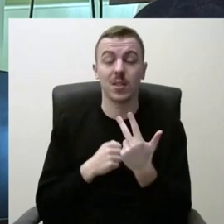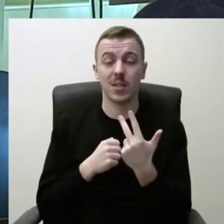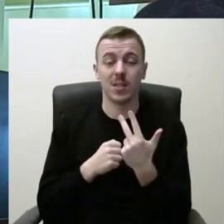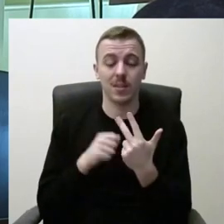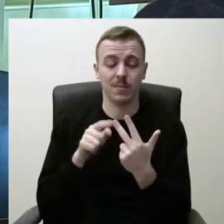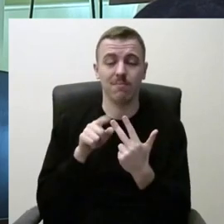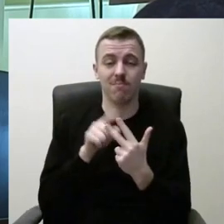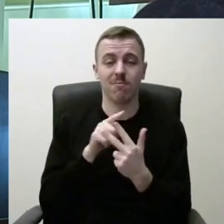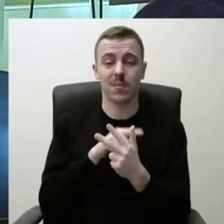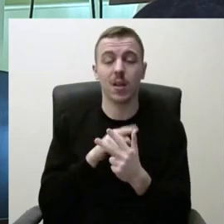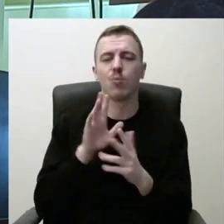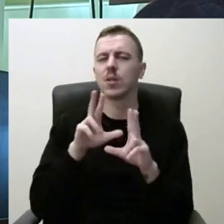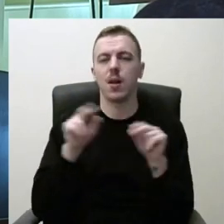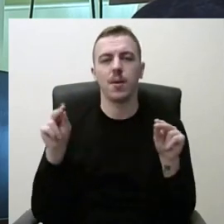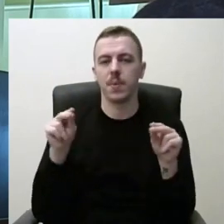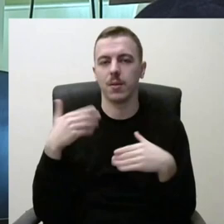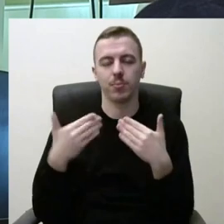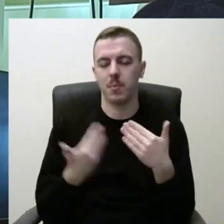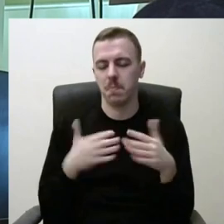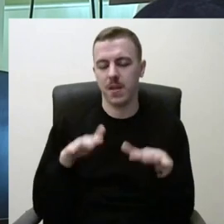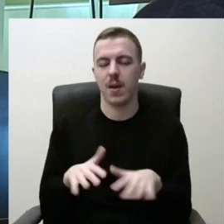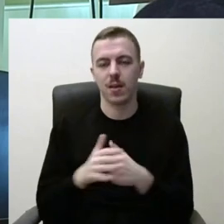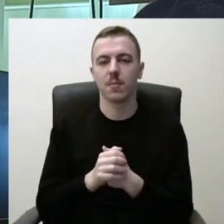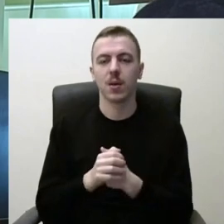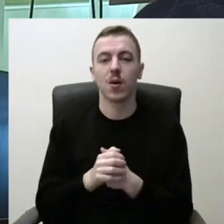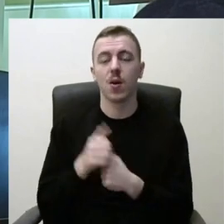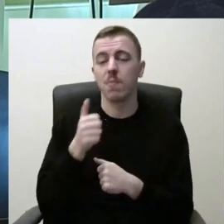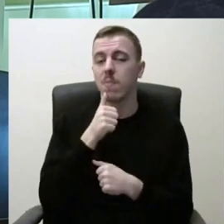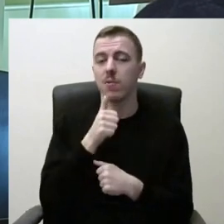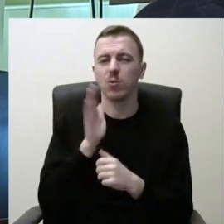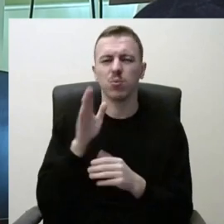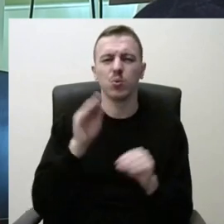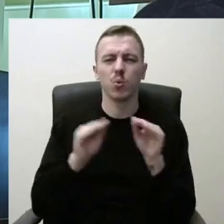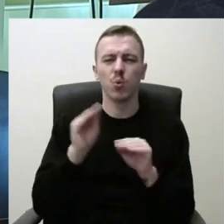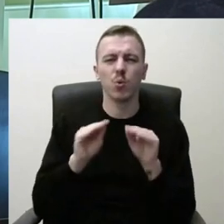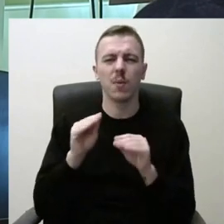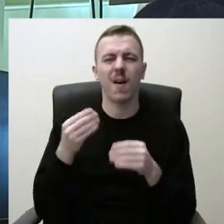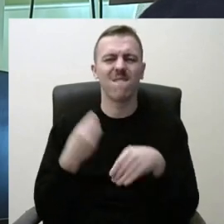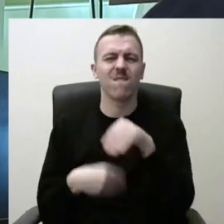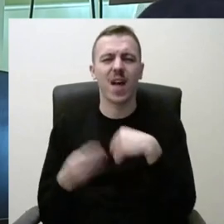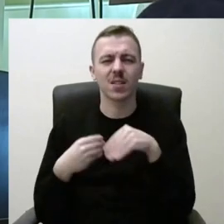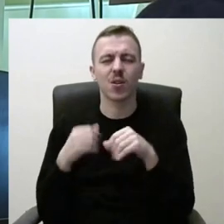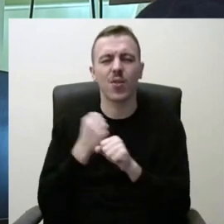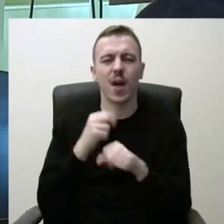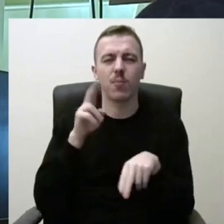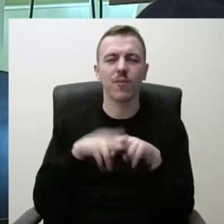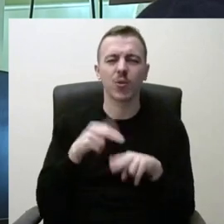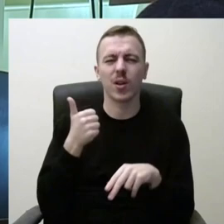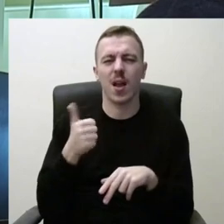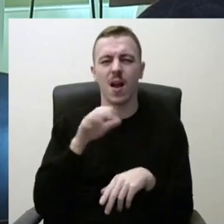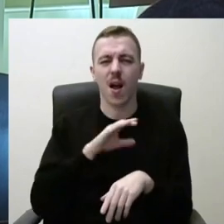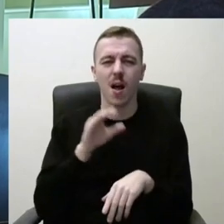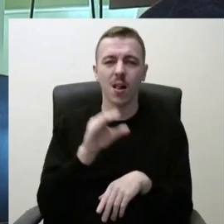dedamasias bus laimingi gyvendami mieste. Jeigu bus kuriamos verslo darbo vietos ir gerai apmokamos darbo